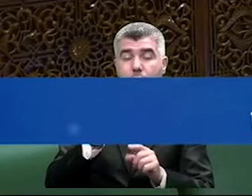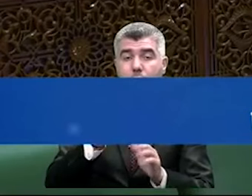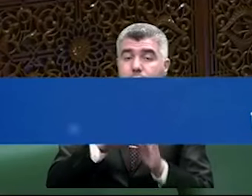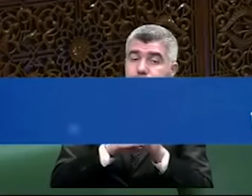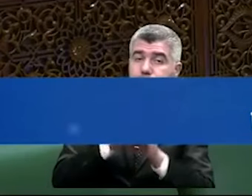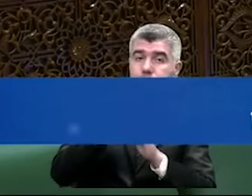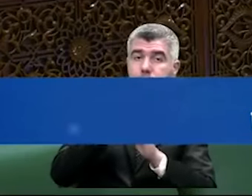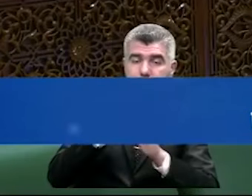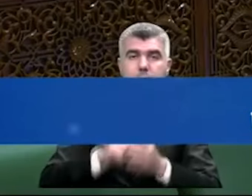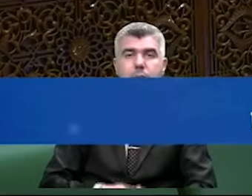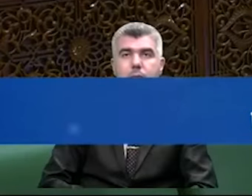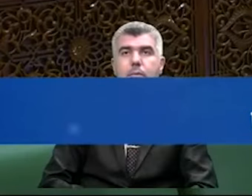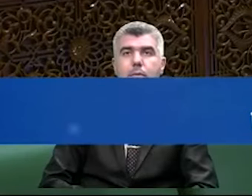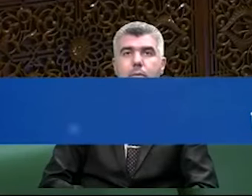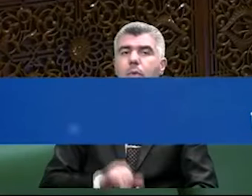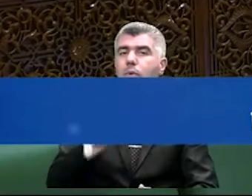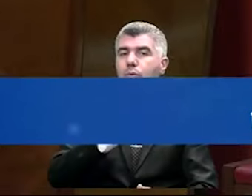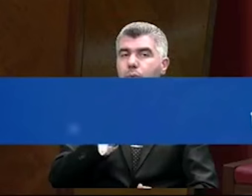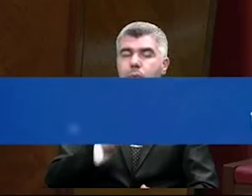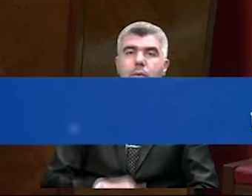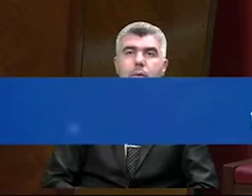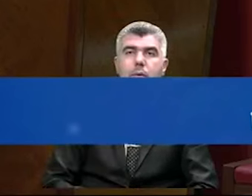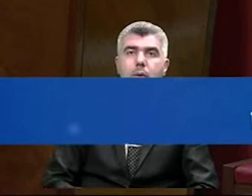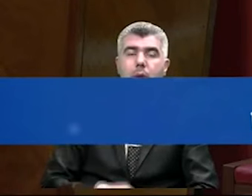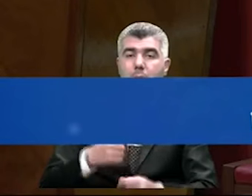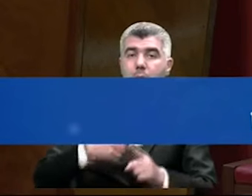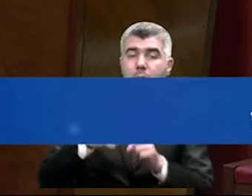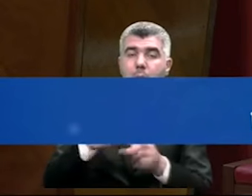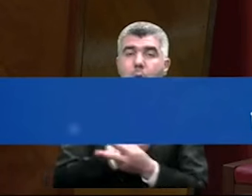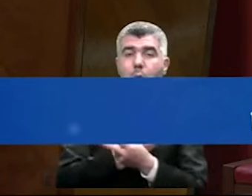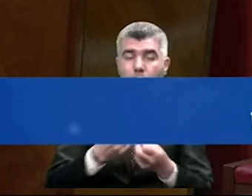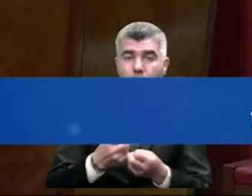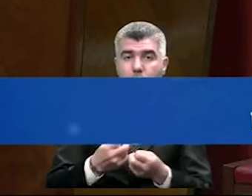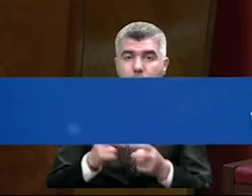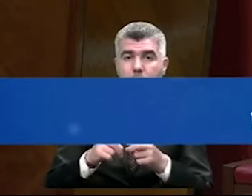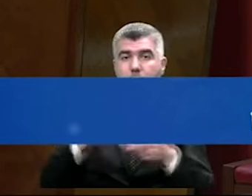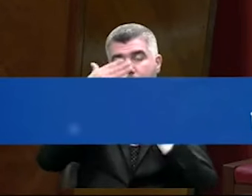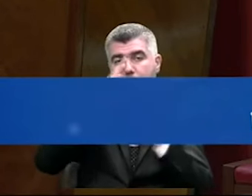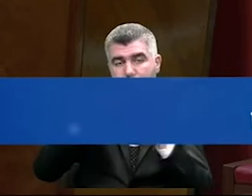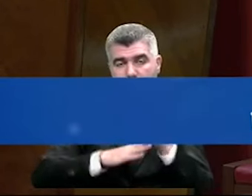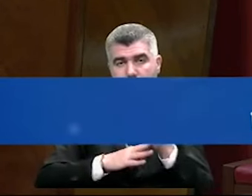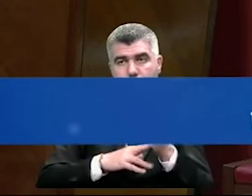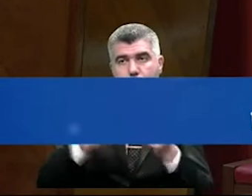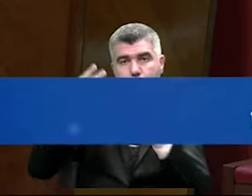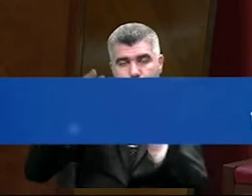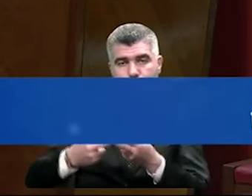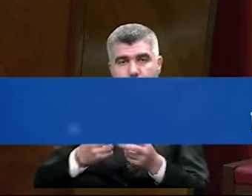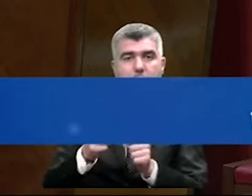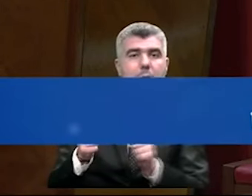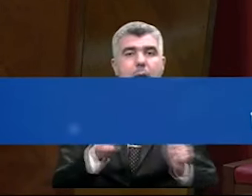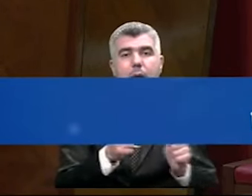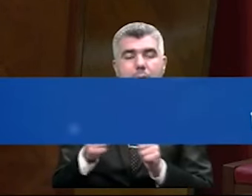دياله فشنو وقع ملي تزامن العطه المغربيه عطله مغربيه دي العوده من العيد مع